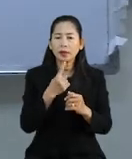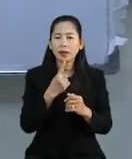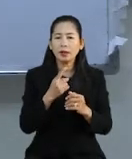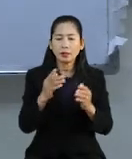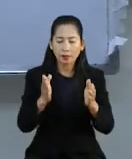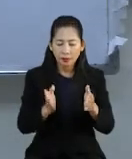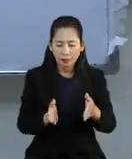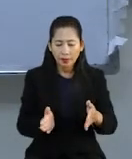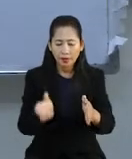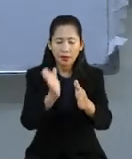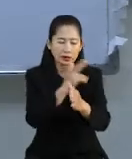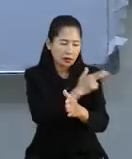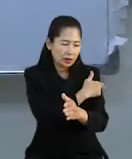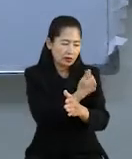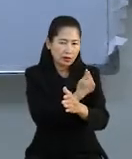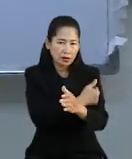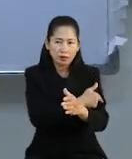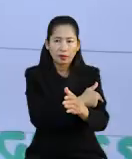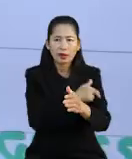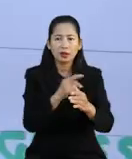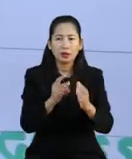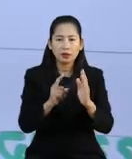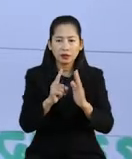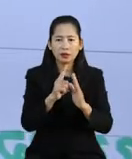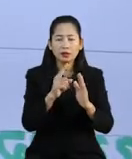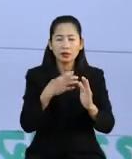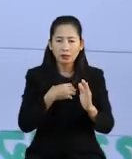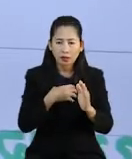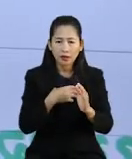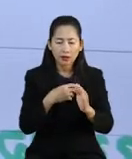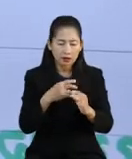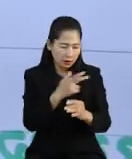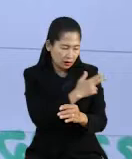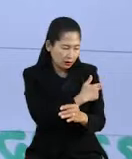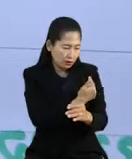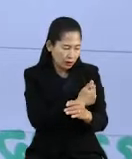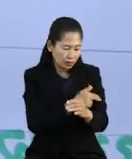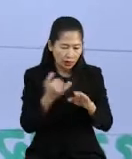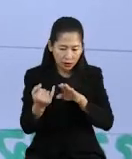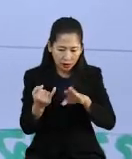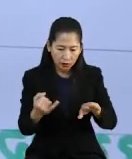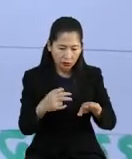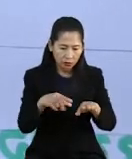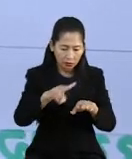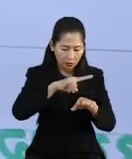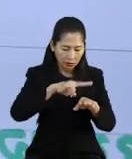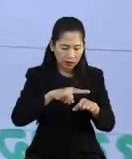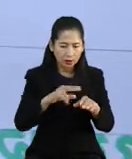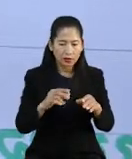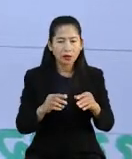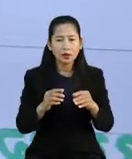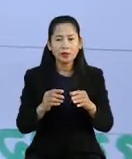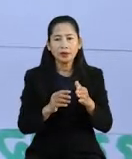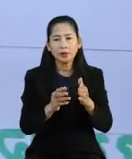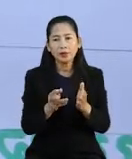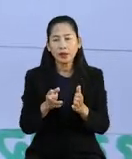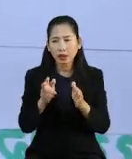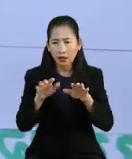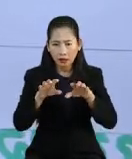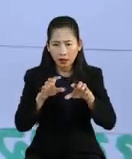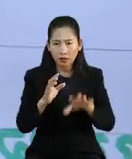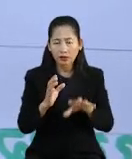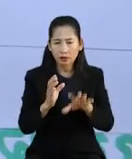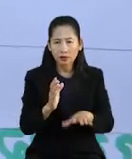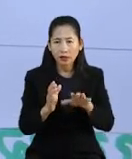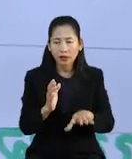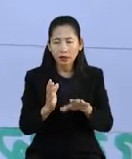bắp lơ từ căn mình ti pet của má chiết chẳng tự đòi được kê trong bán cư mình ti pet của má chiết mẹ nè đào tranh đồng ná pi sát thanh ni được phượng con mới